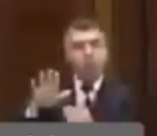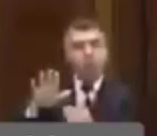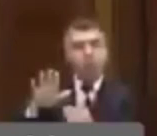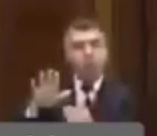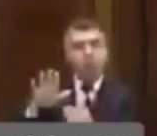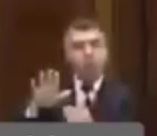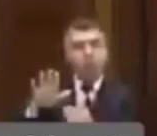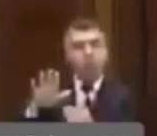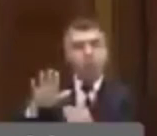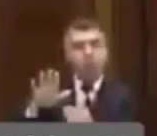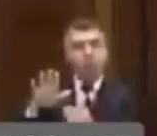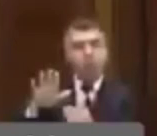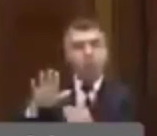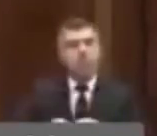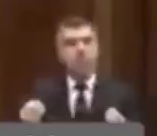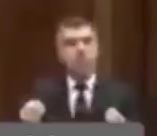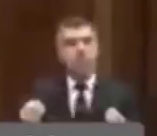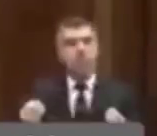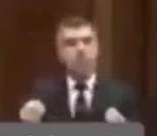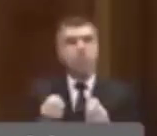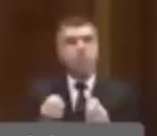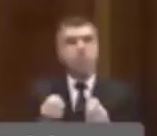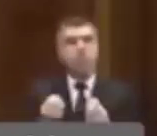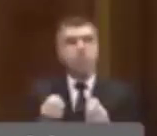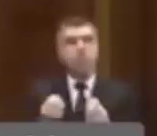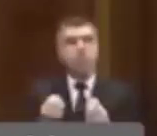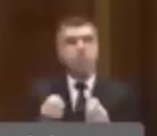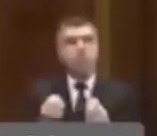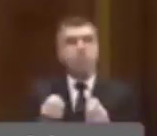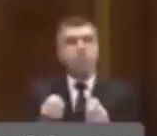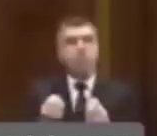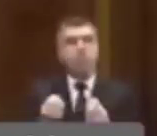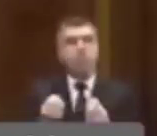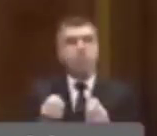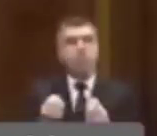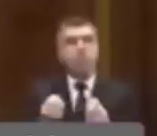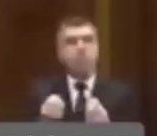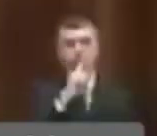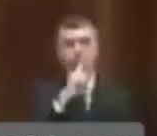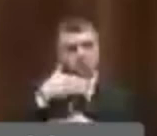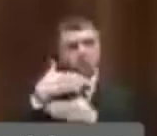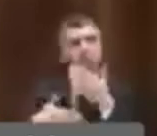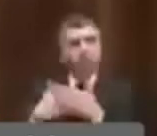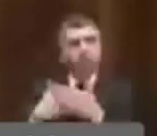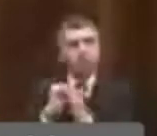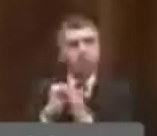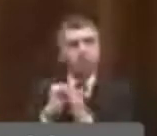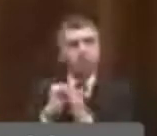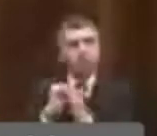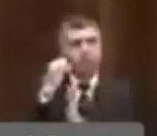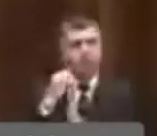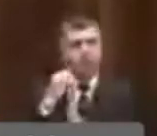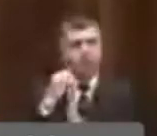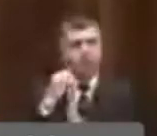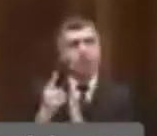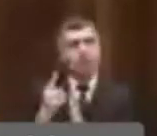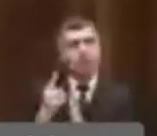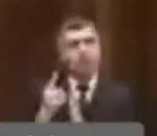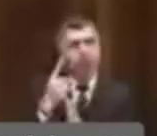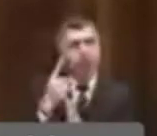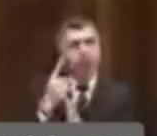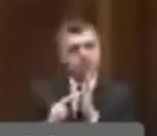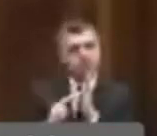تدعم الفريق الوطني. ان شاء الله غادي يكون عنده الحظوظ، والبنايه كتمشي بحجره بحجره. شكرا